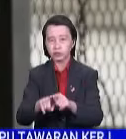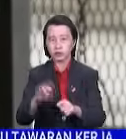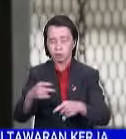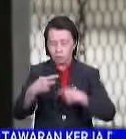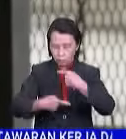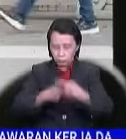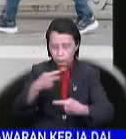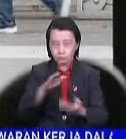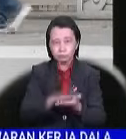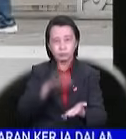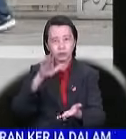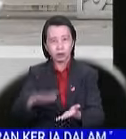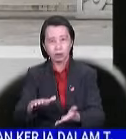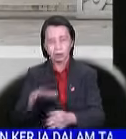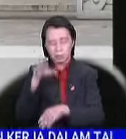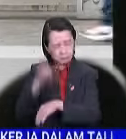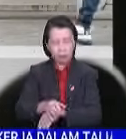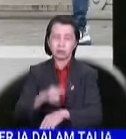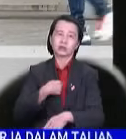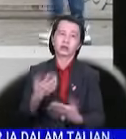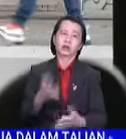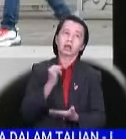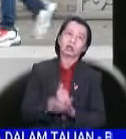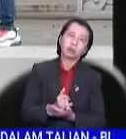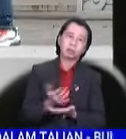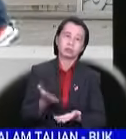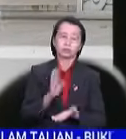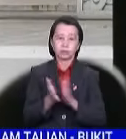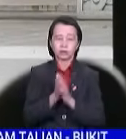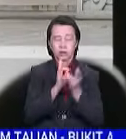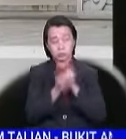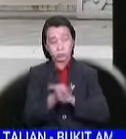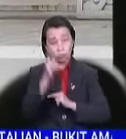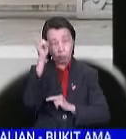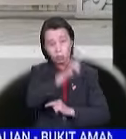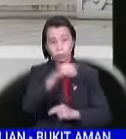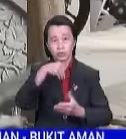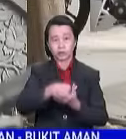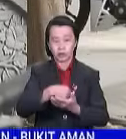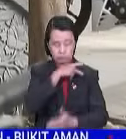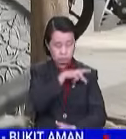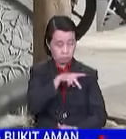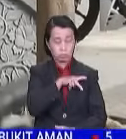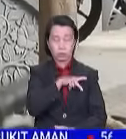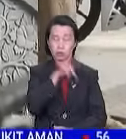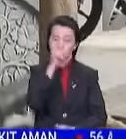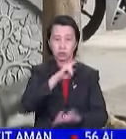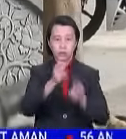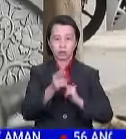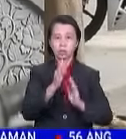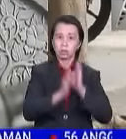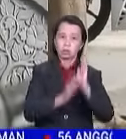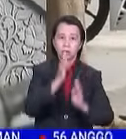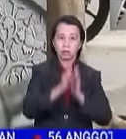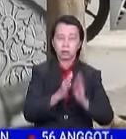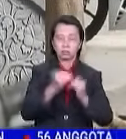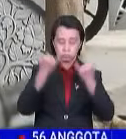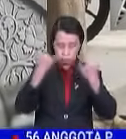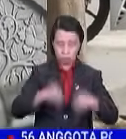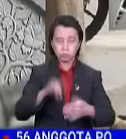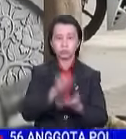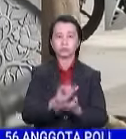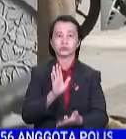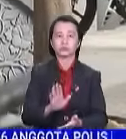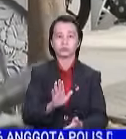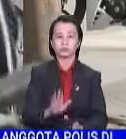sebuah proses adaptasi yang dipaksakan ia menyebabkan perubahan ketare dalam personality dan pelakuan seharian individu